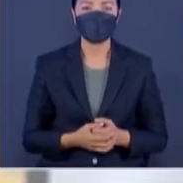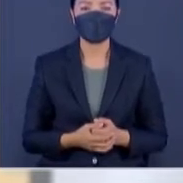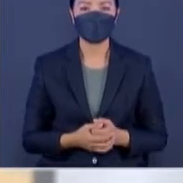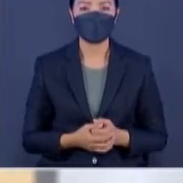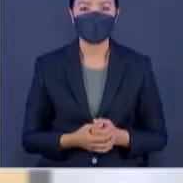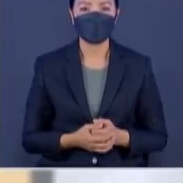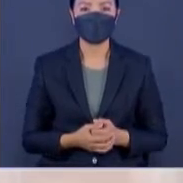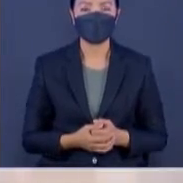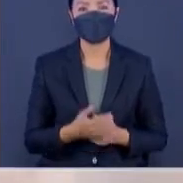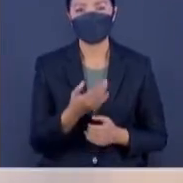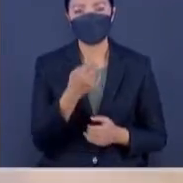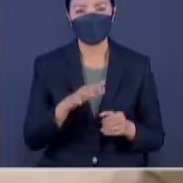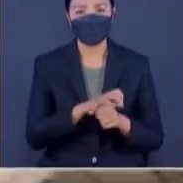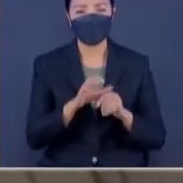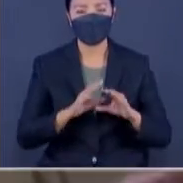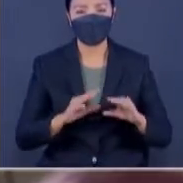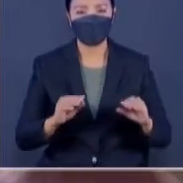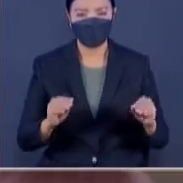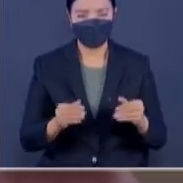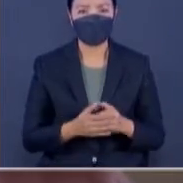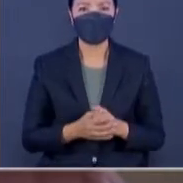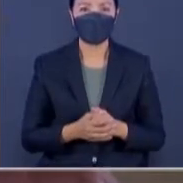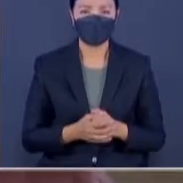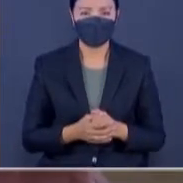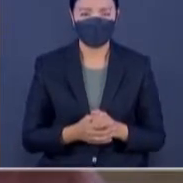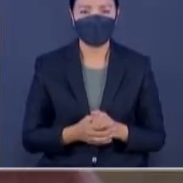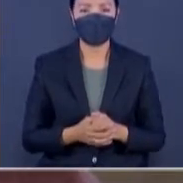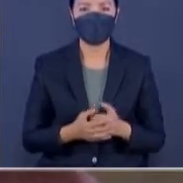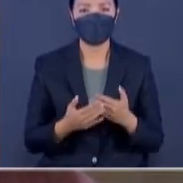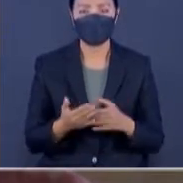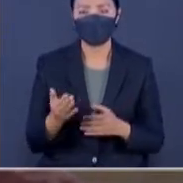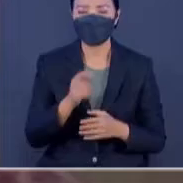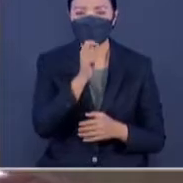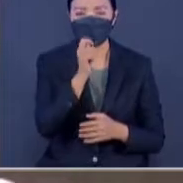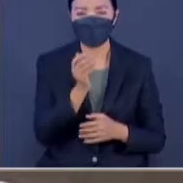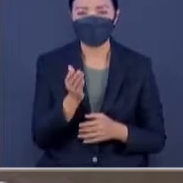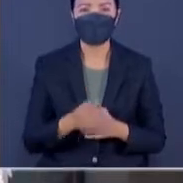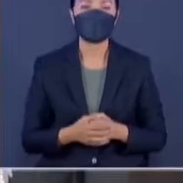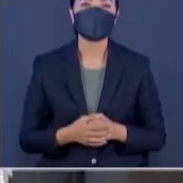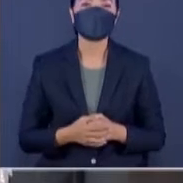คะก็ขอรอสถานการณ์โควิดซาก่อนแล้วก็งานเนี่ยให้ลงตัวก่อนไปฟังเสียงสัมภาษณ์กันเลยค่ะ